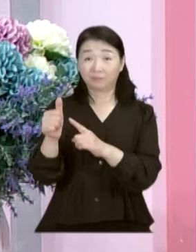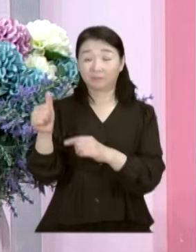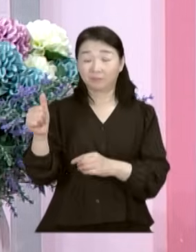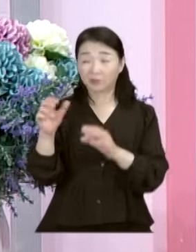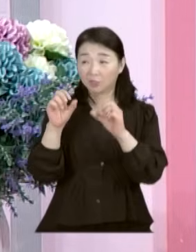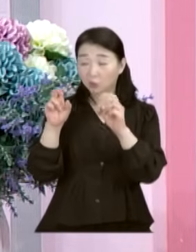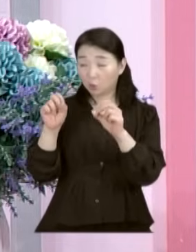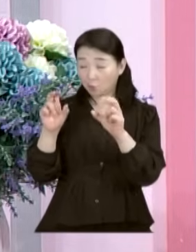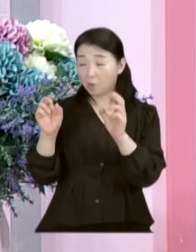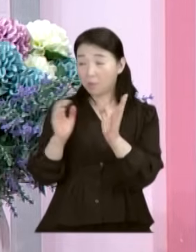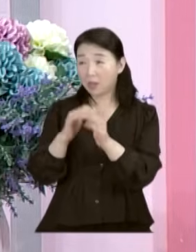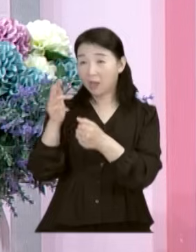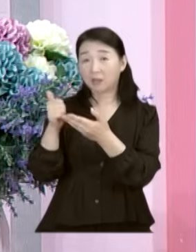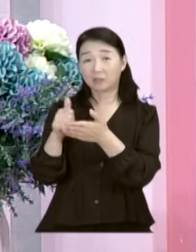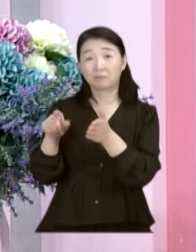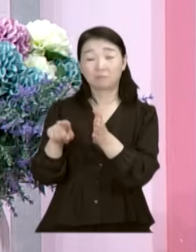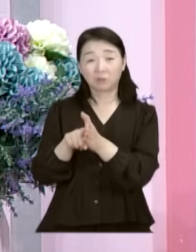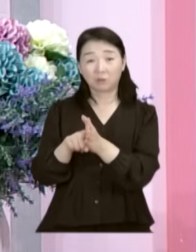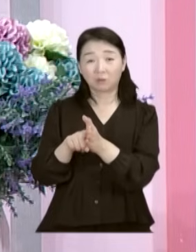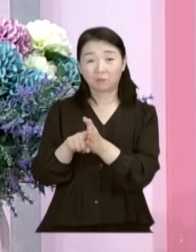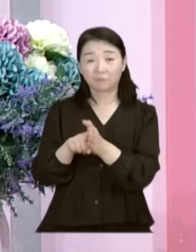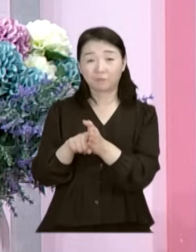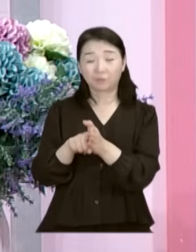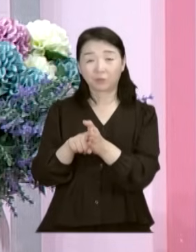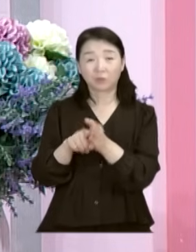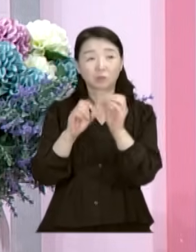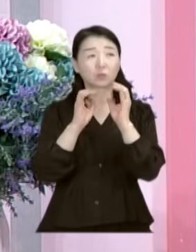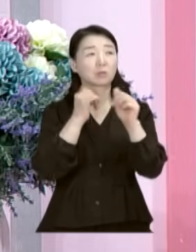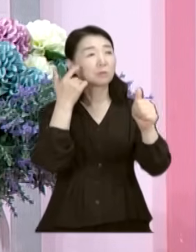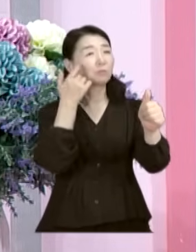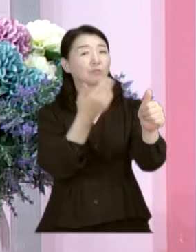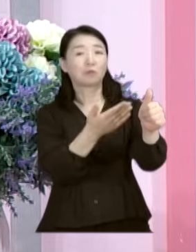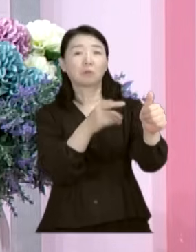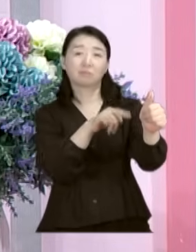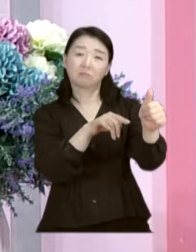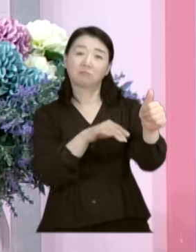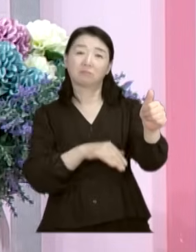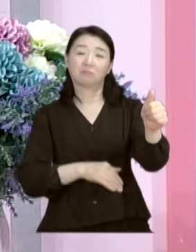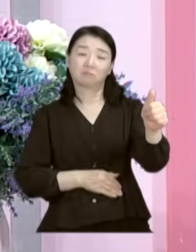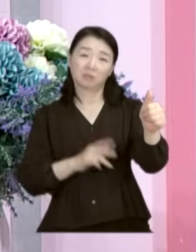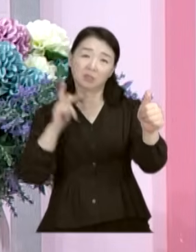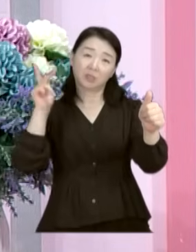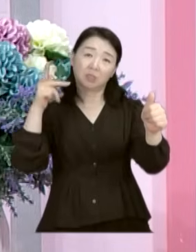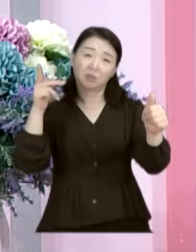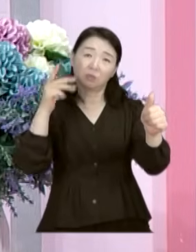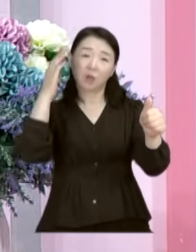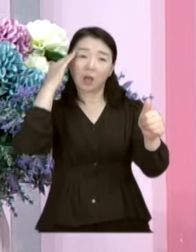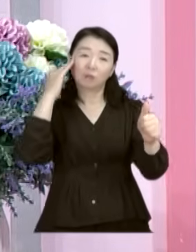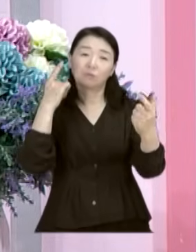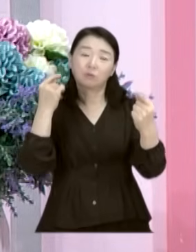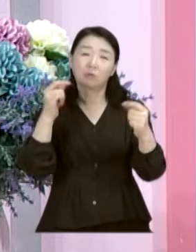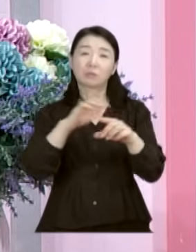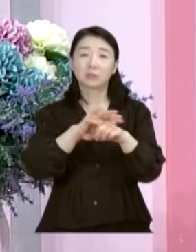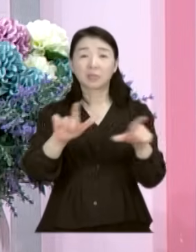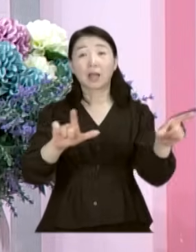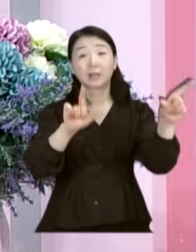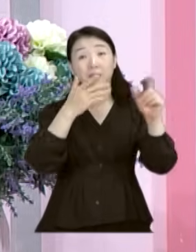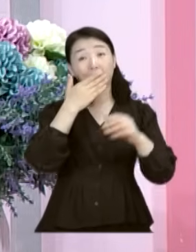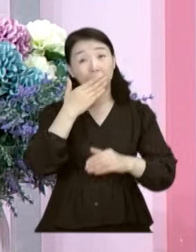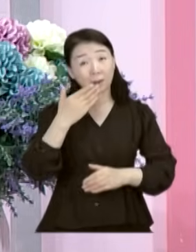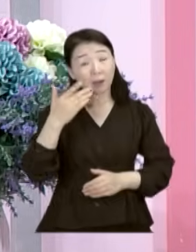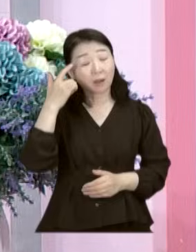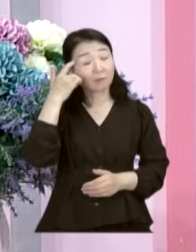전도를 받고 하나님 믿으면서 선교사님한테 이런 질문을 한 거예요 선교사님 케냐도 한국처럼 잘 살 수